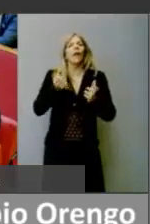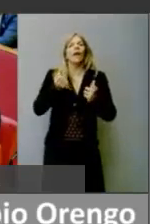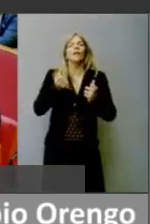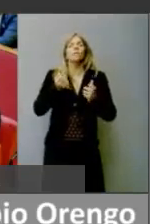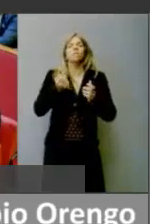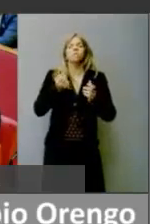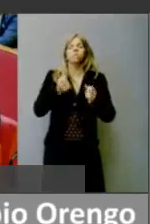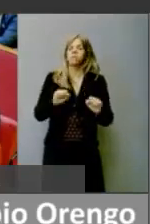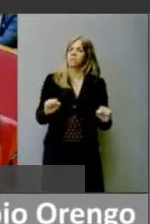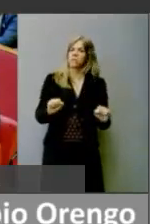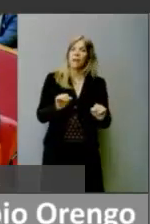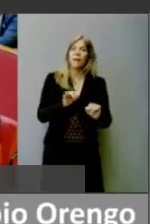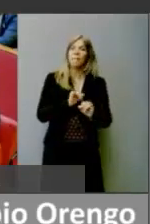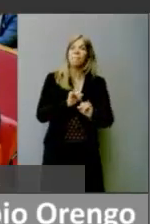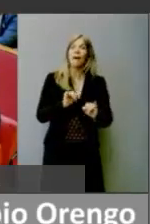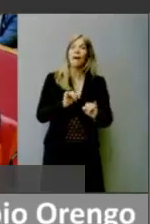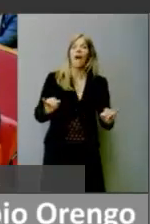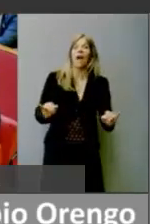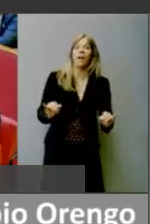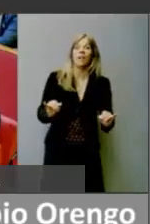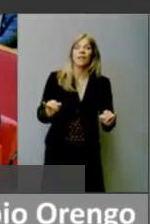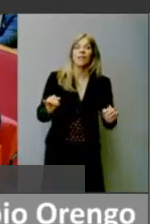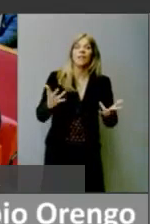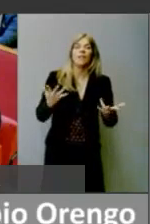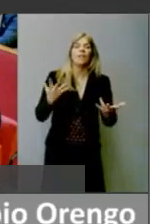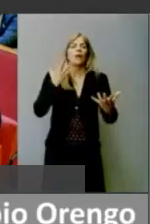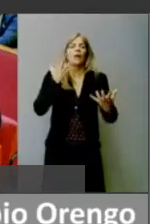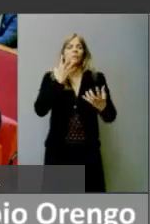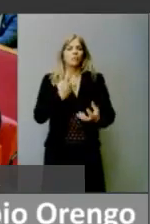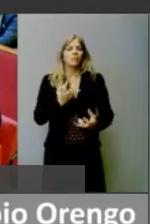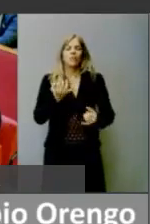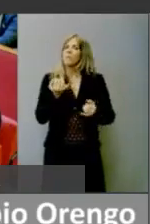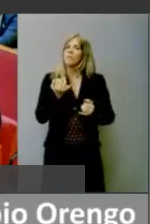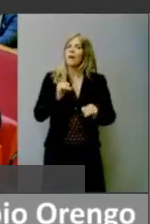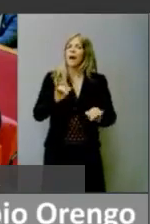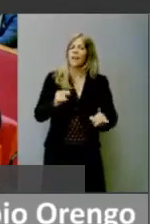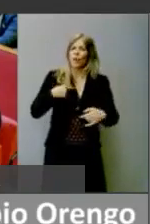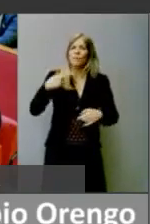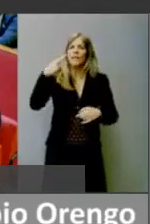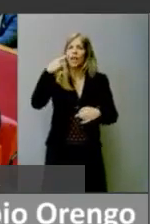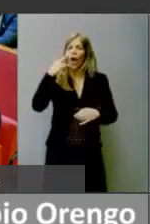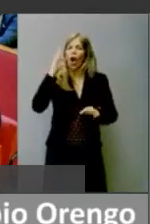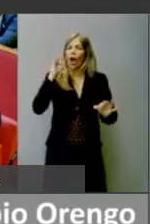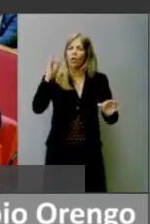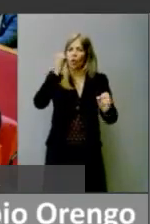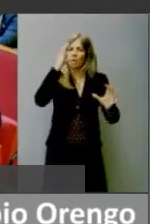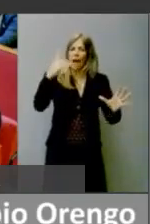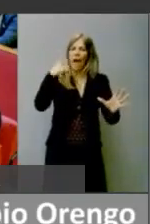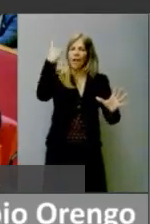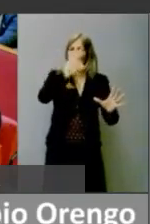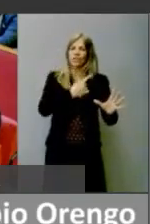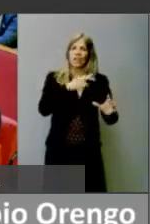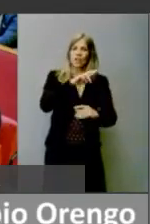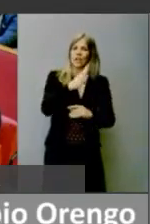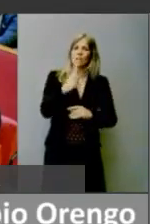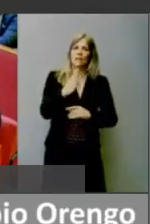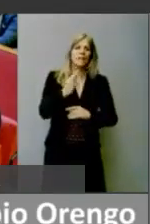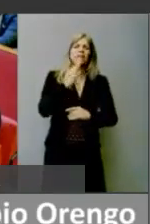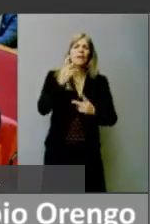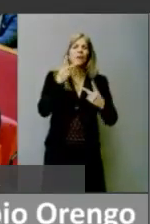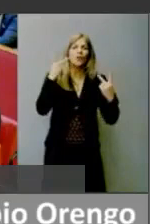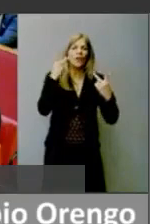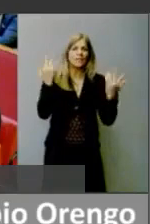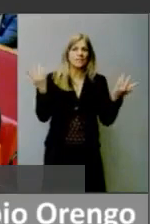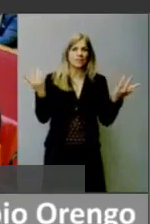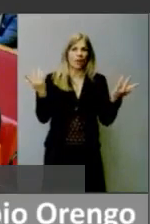il sorriso, perché io ricordo le immagini di Rosanna Benzi quando la ritraevano e aveva sempre il sorriso.